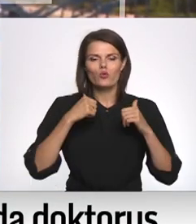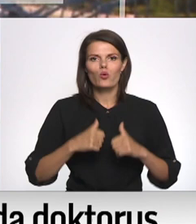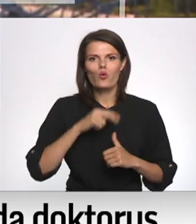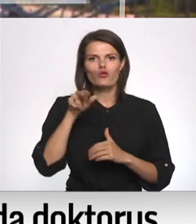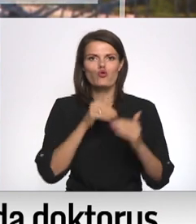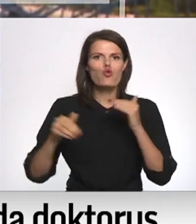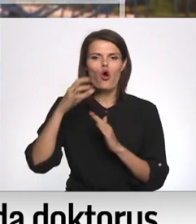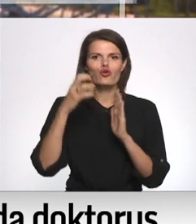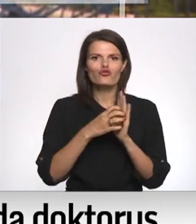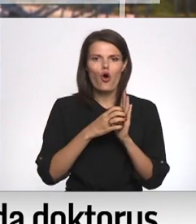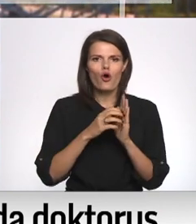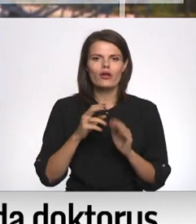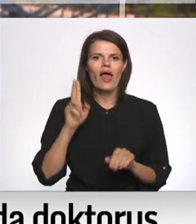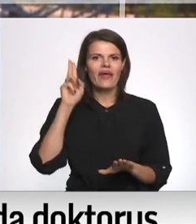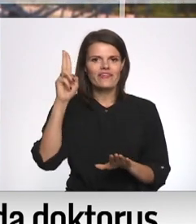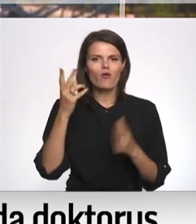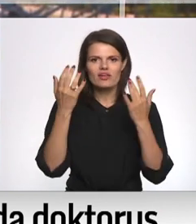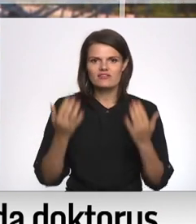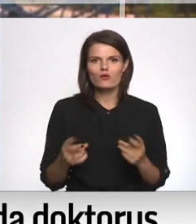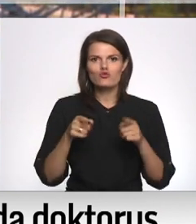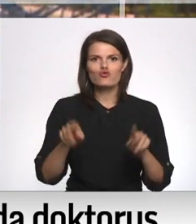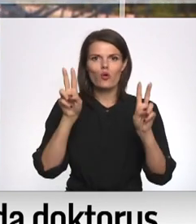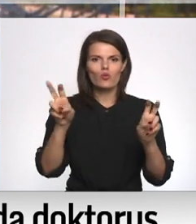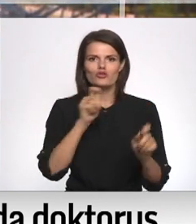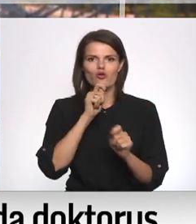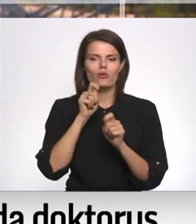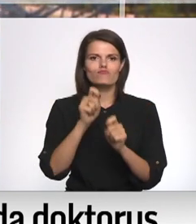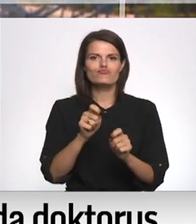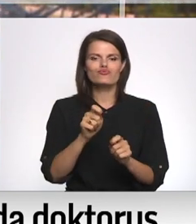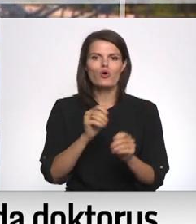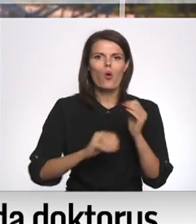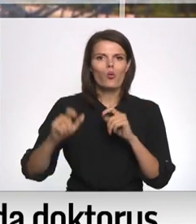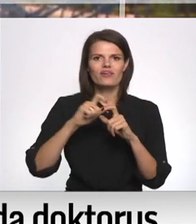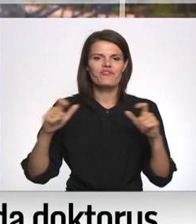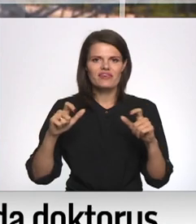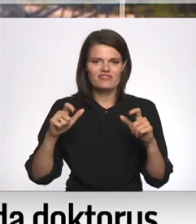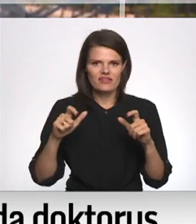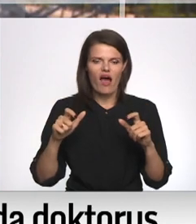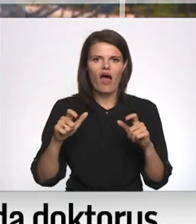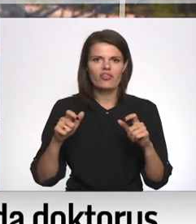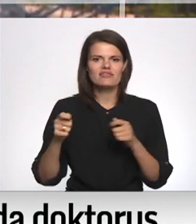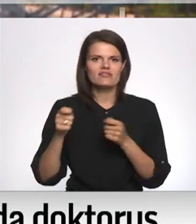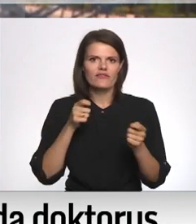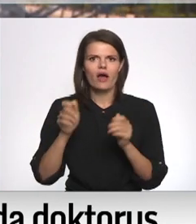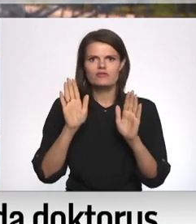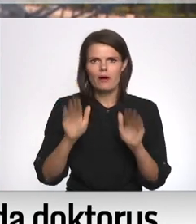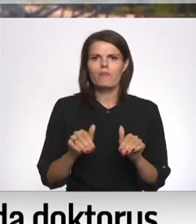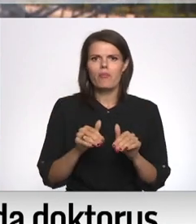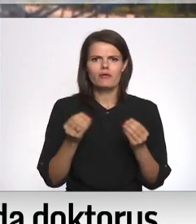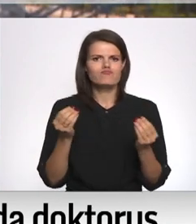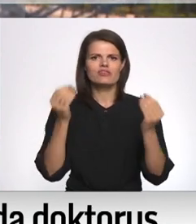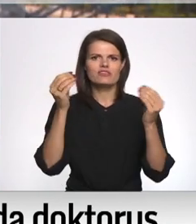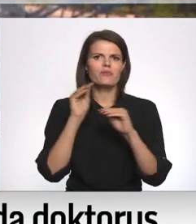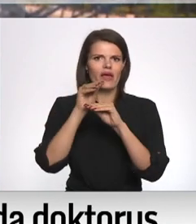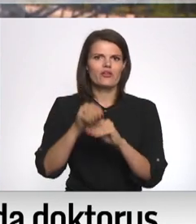doktoru inaugurācijas ceremonija. Goda doktoru nosaukumu piešķir universitātes senāts par izciliem sasniegumiem un ieguldījumu Latvijas